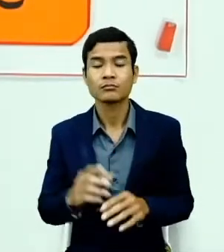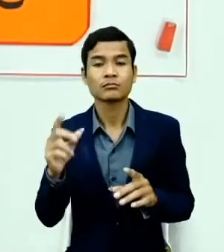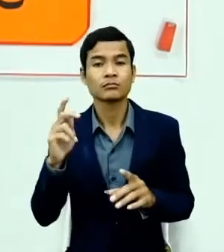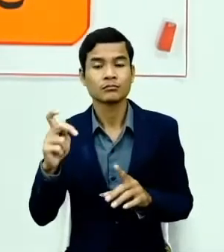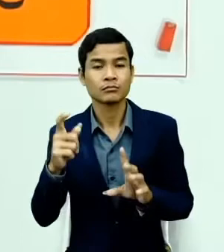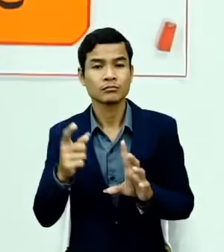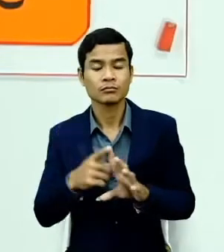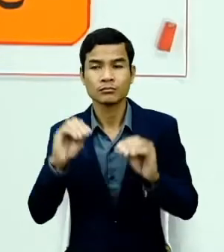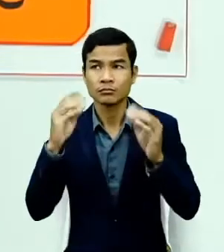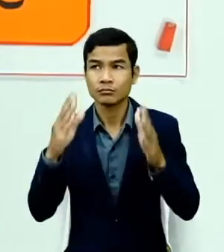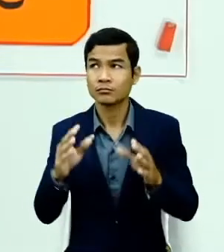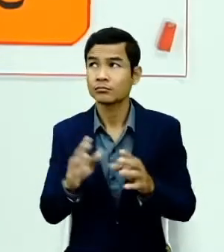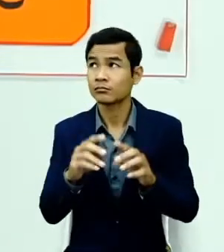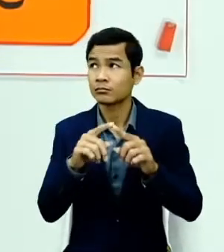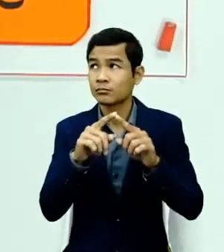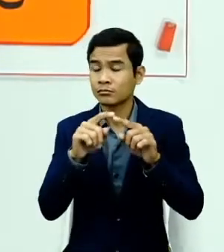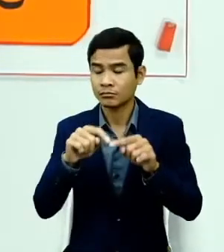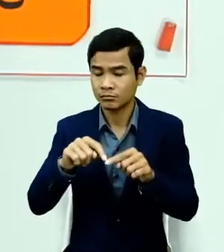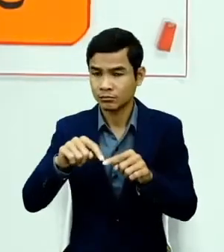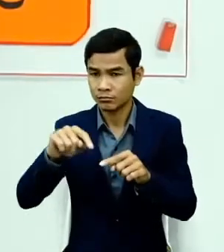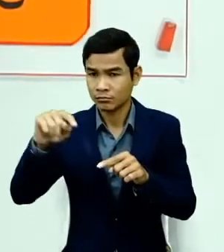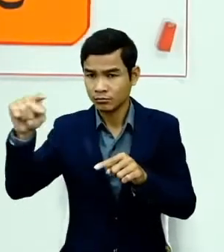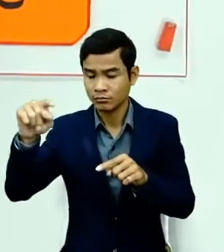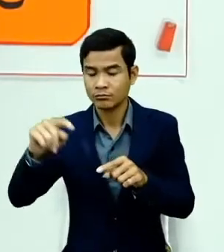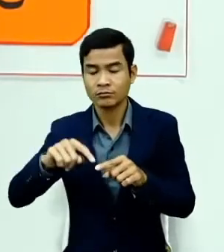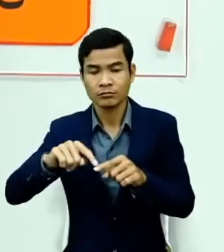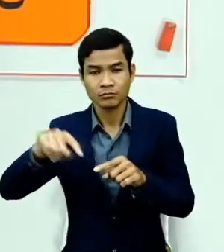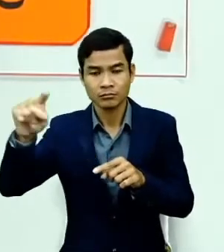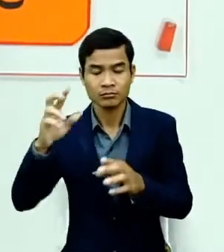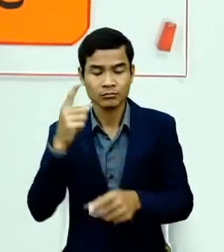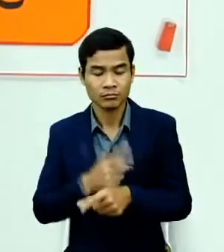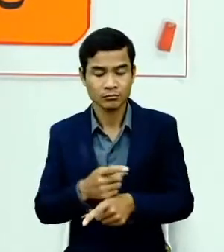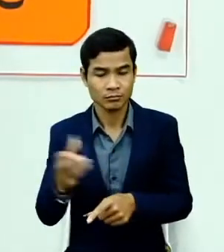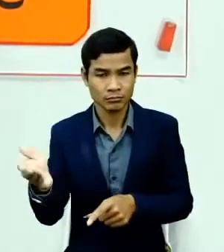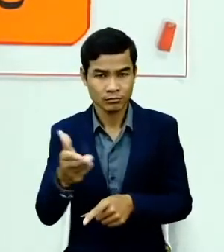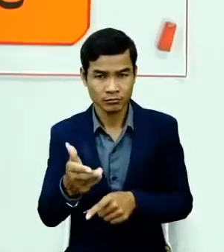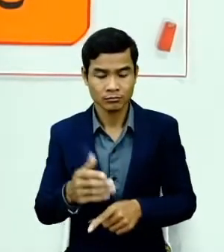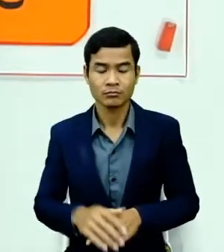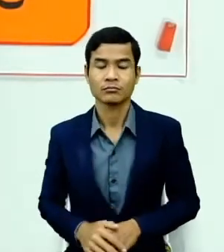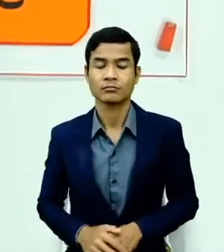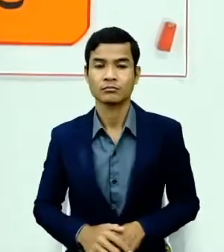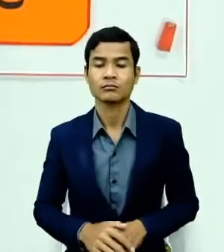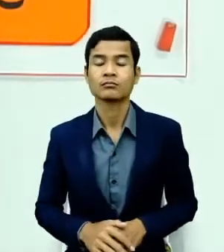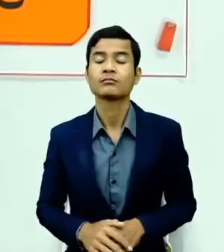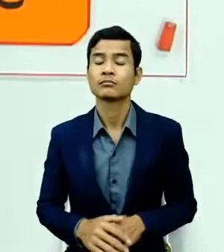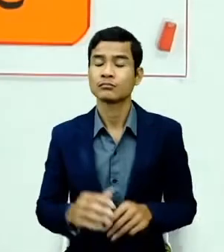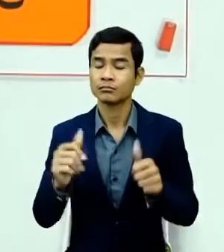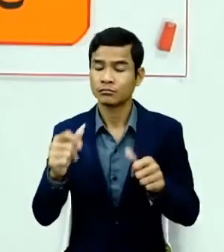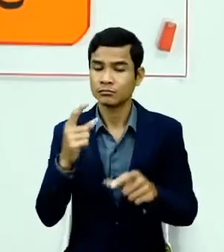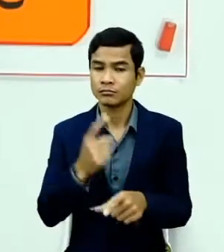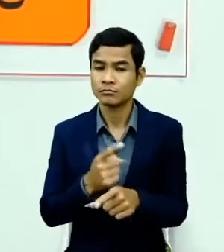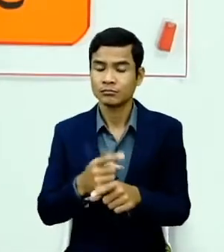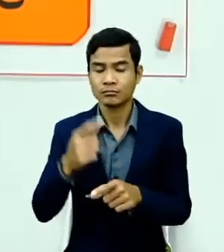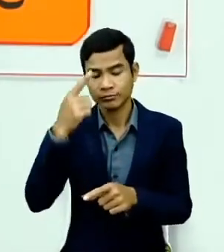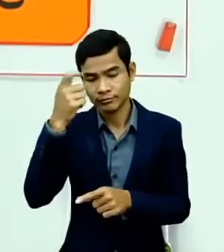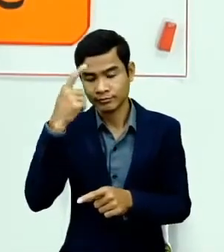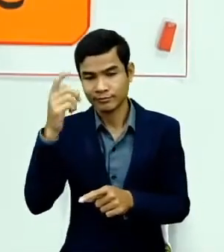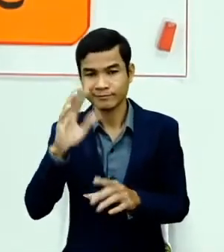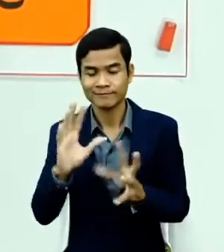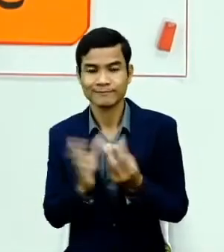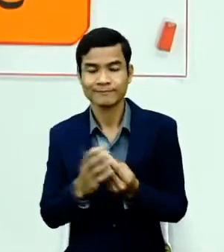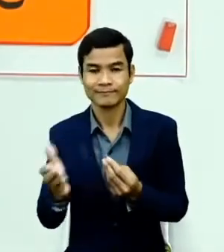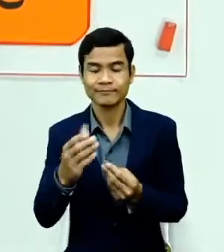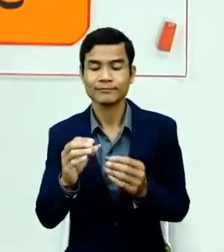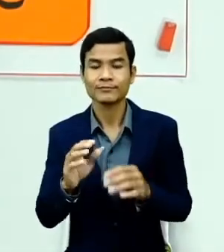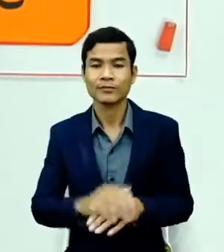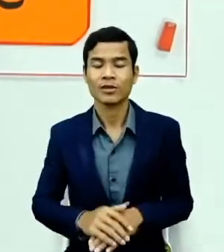អ្នកគ្រូគូសទៅនឹងរូបគីត្រឹមត្រូវទេកូនចាត្រឹមត្រូវឆ្លាតមែនតើកូនកូនរ